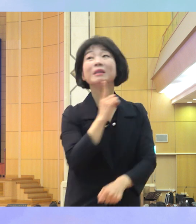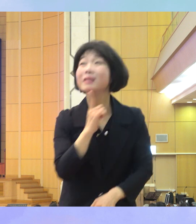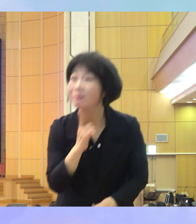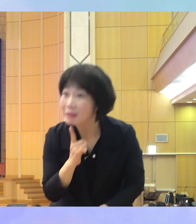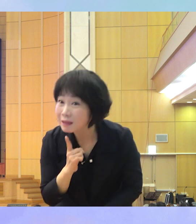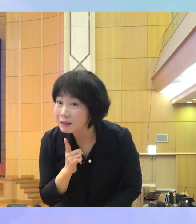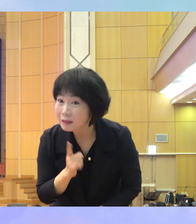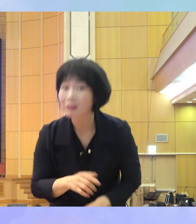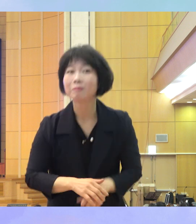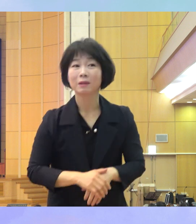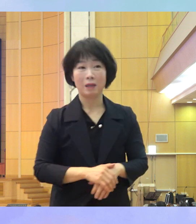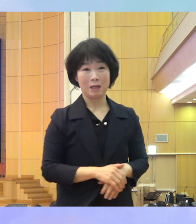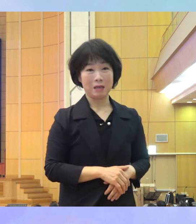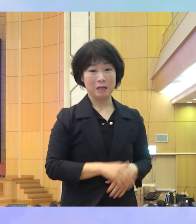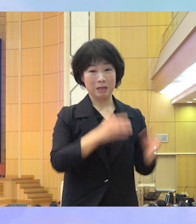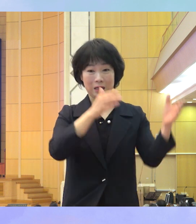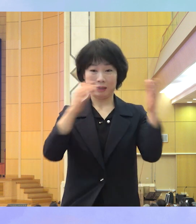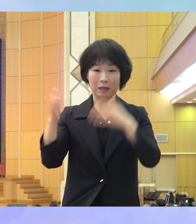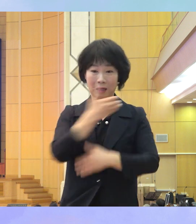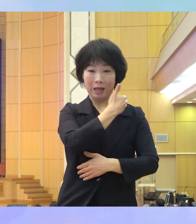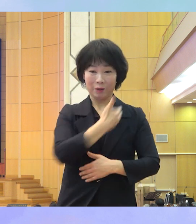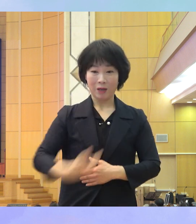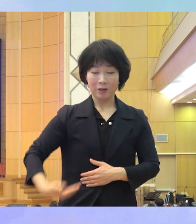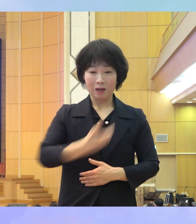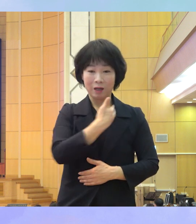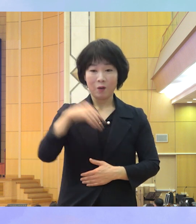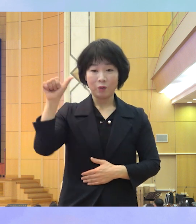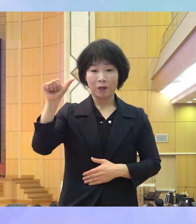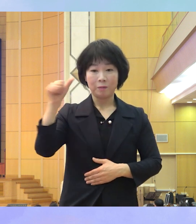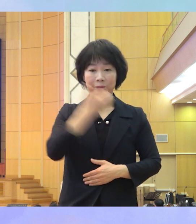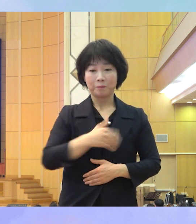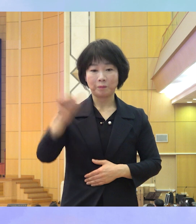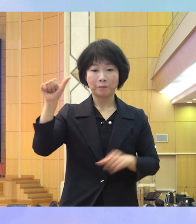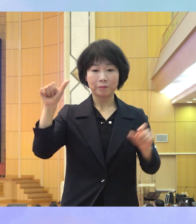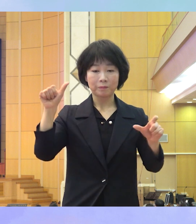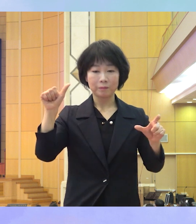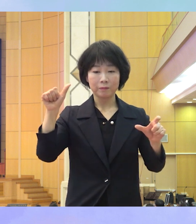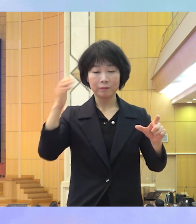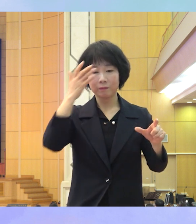사도행전 5장 15절 194페이지 보니까 읽고 설명합니다.